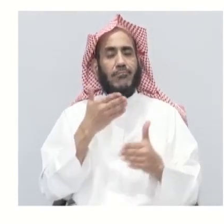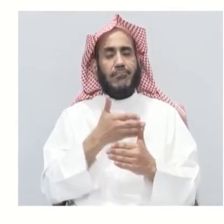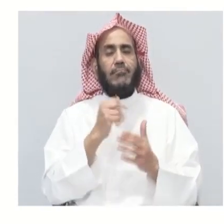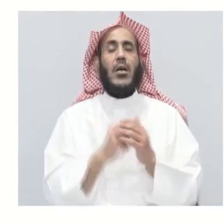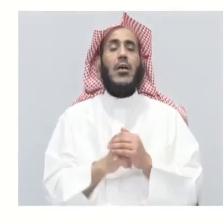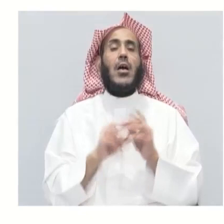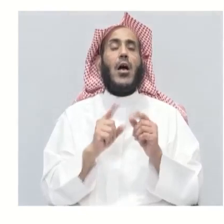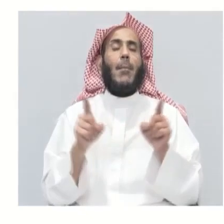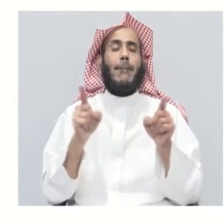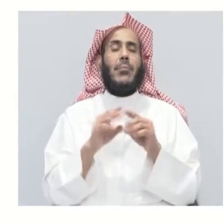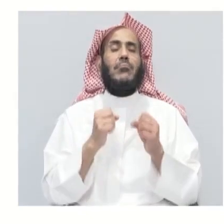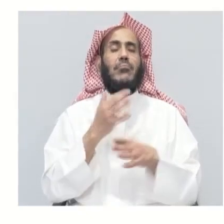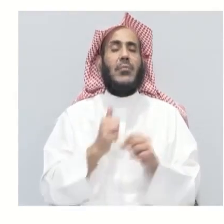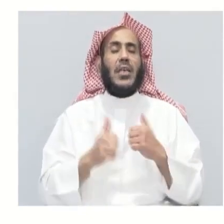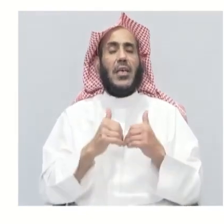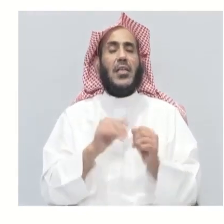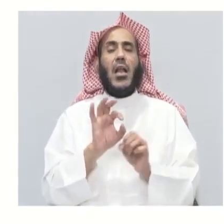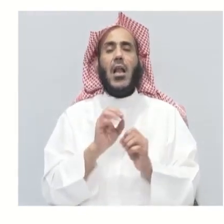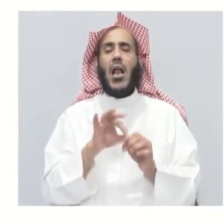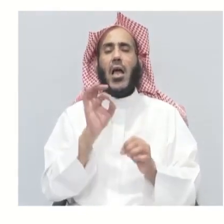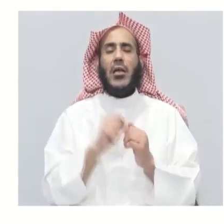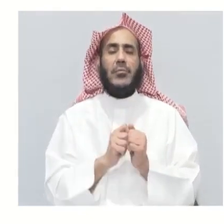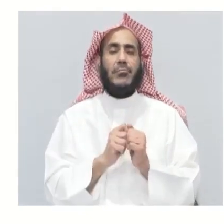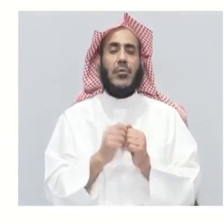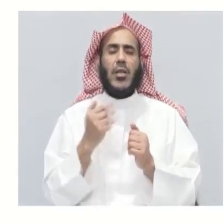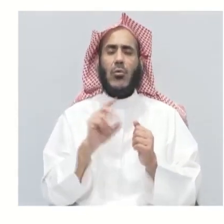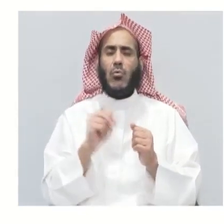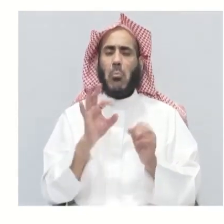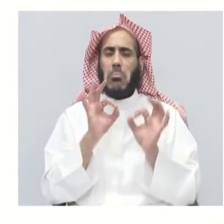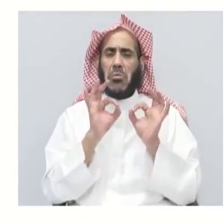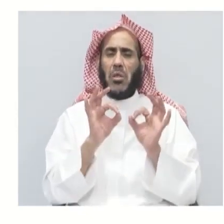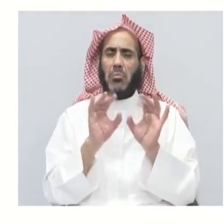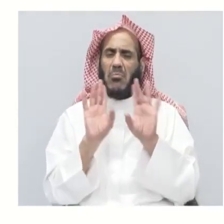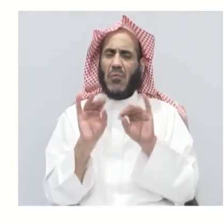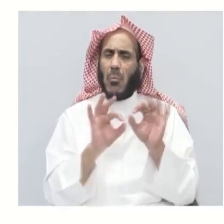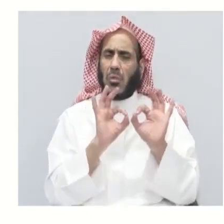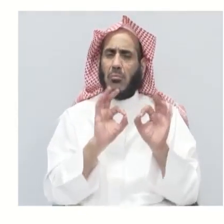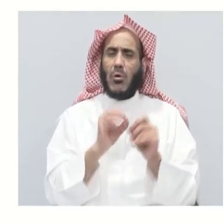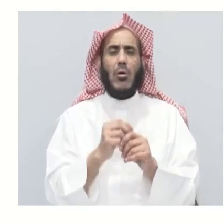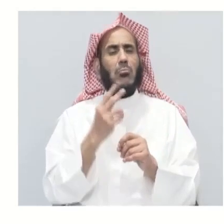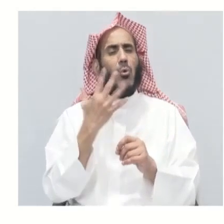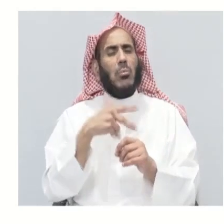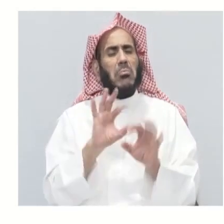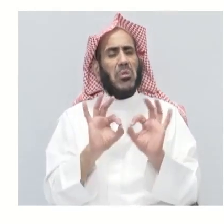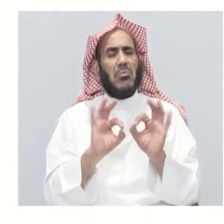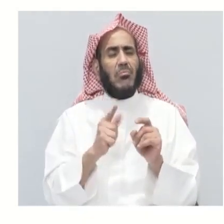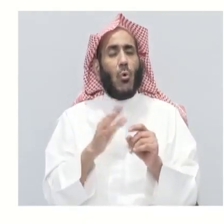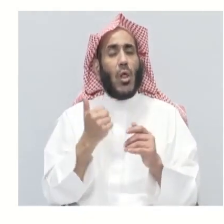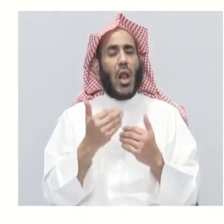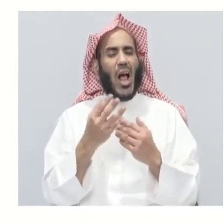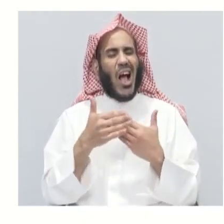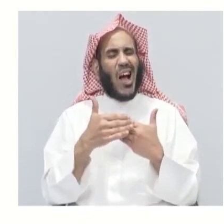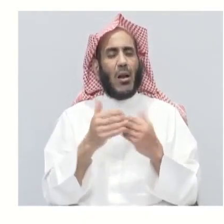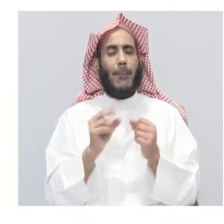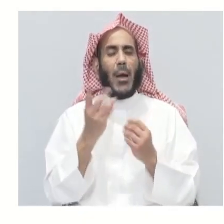بالنسبه ل لطريقه الخيارات قد لا تاتيك النتيجه بالضبط 250 250 خذ دائما الاقرب